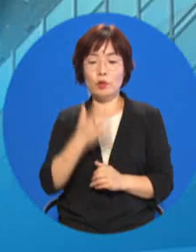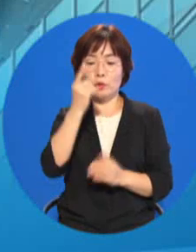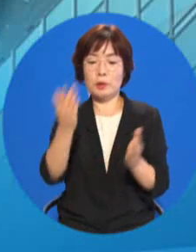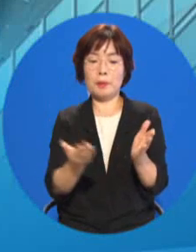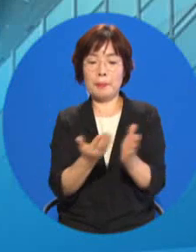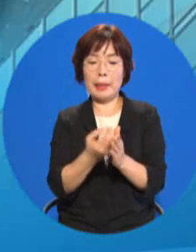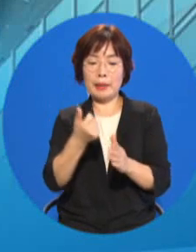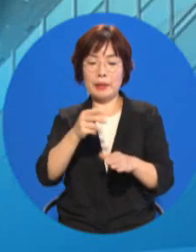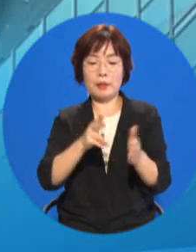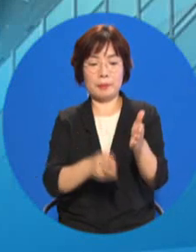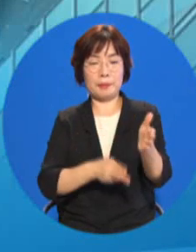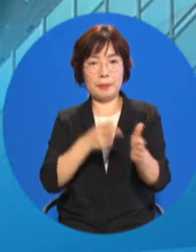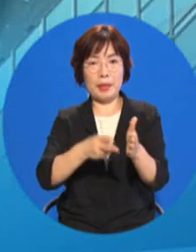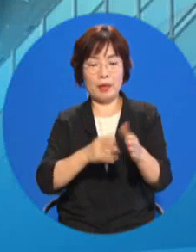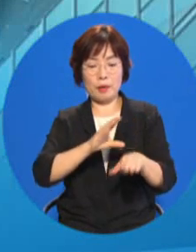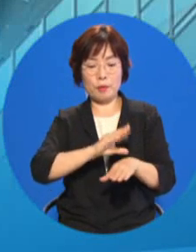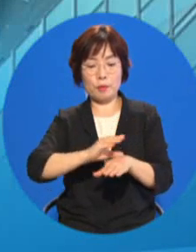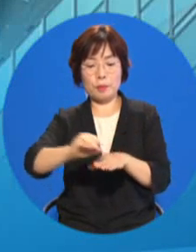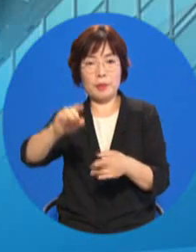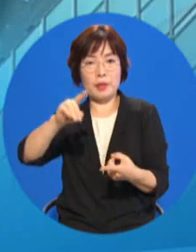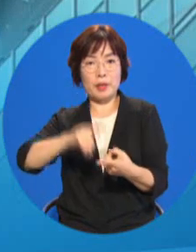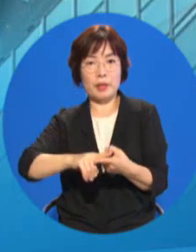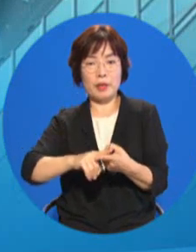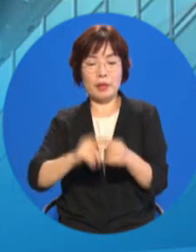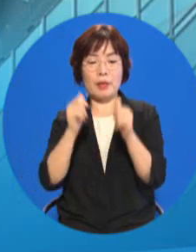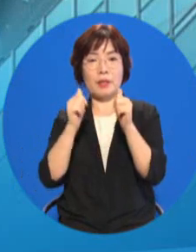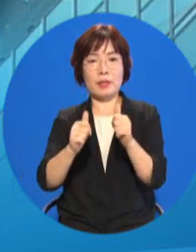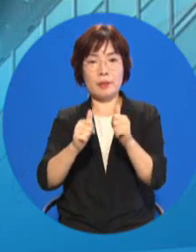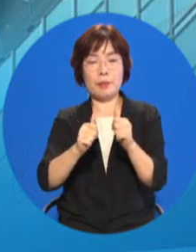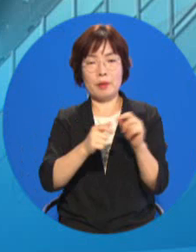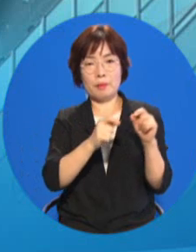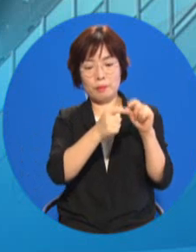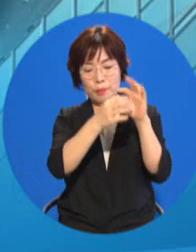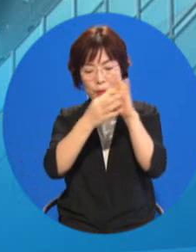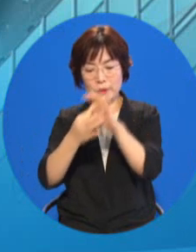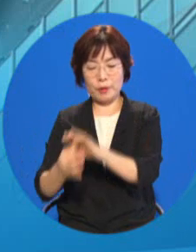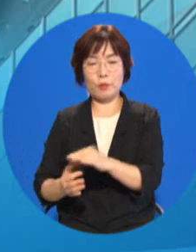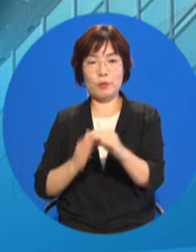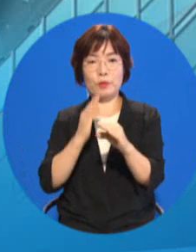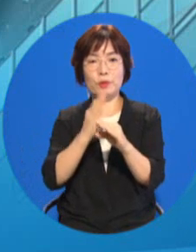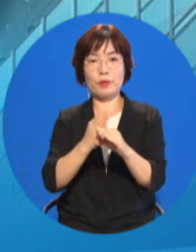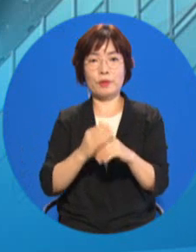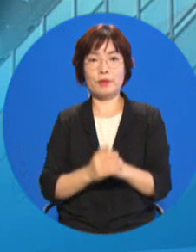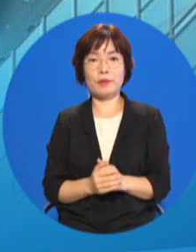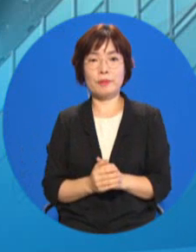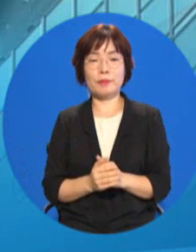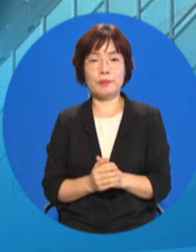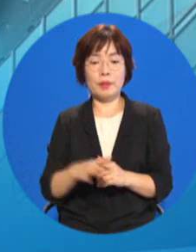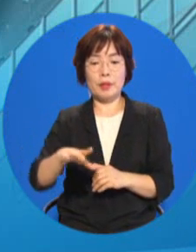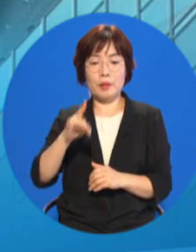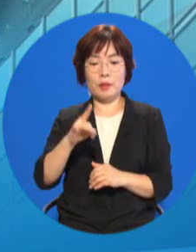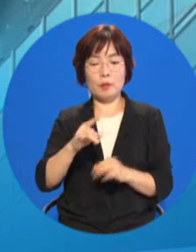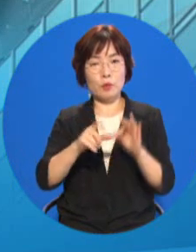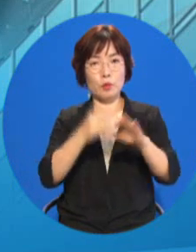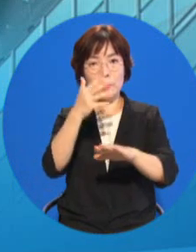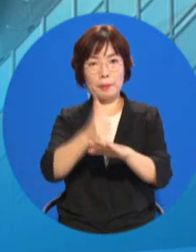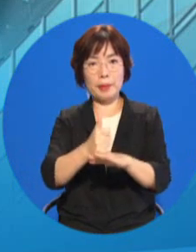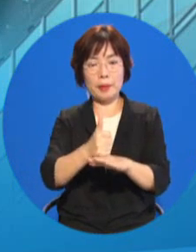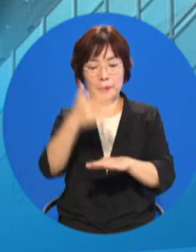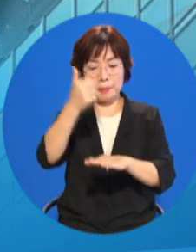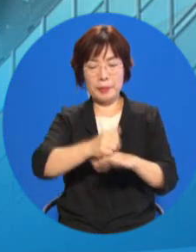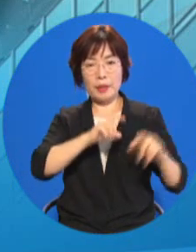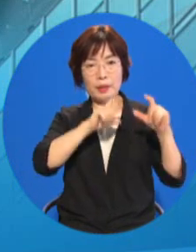순천만 소형 경전철 이른바 스카이큐브를 둘러싼 소송전이 장기화 조짐을 보이고 있습니다. 당초 이달 중으로 결론이 날